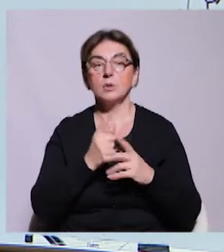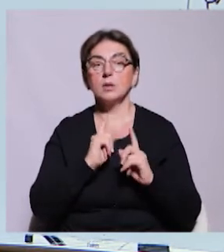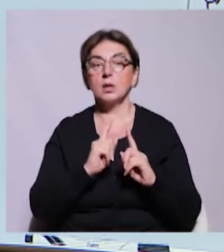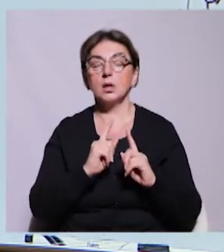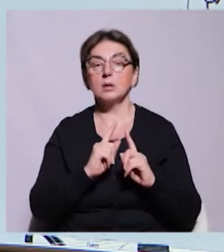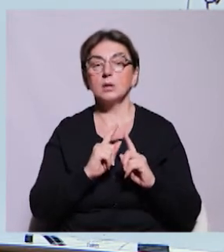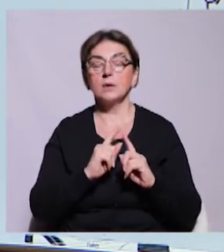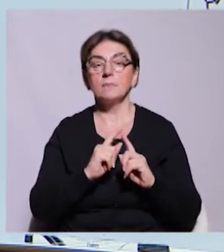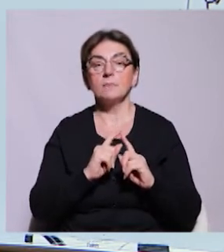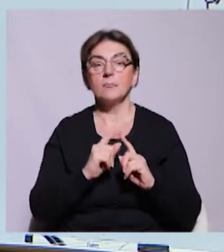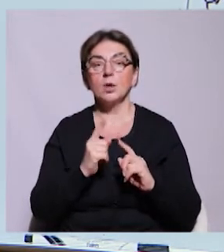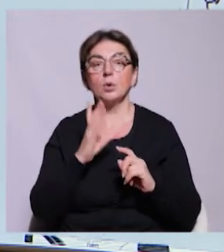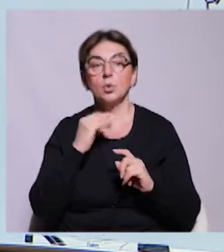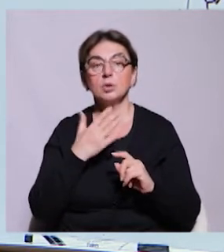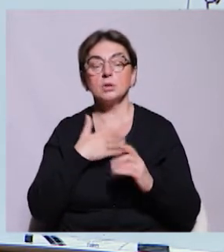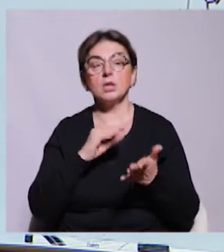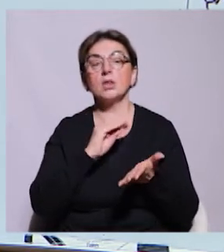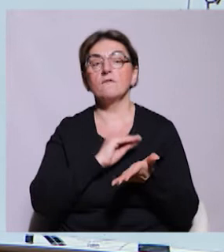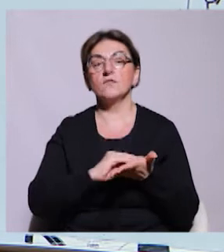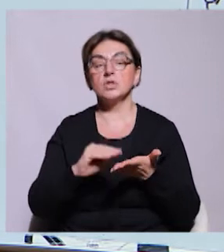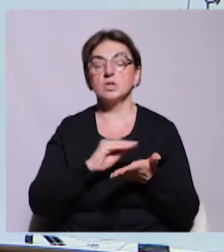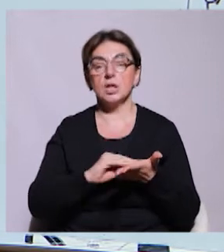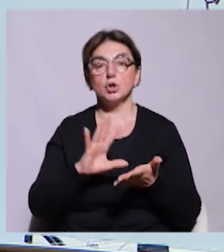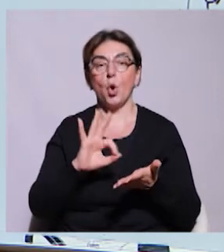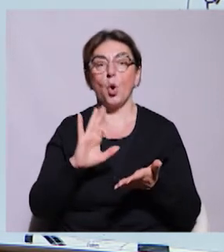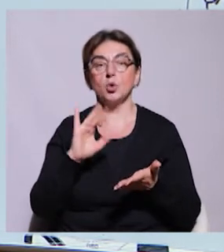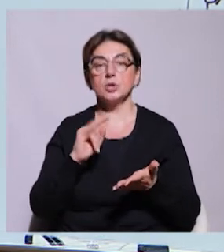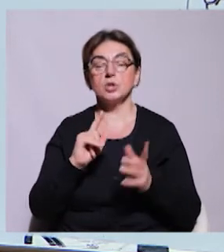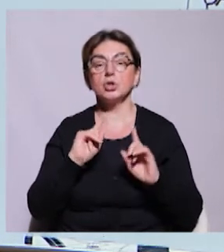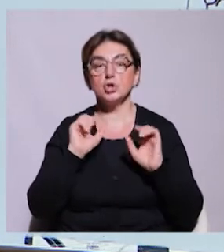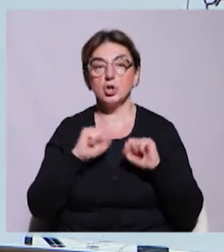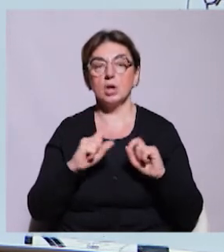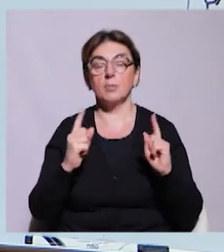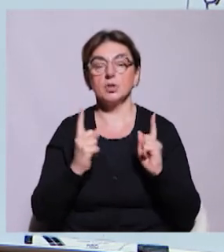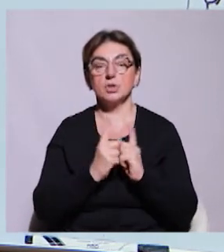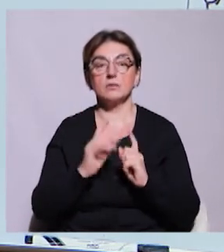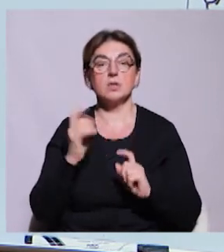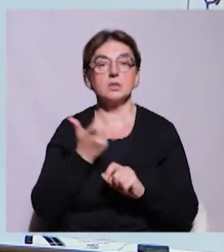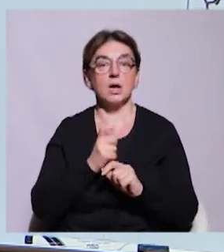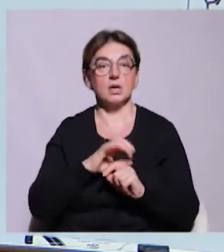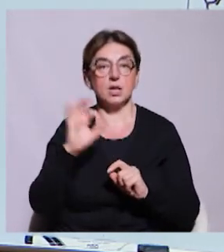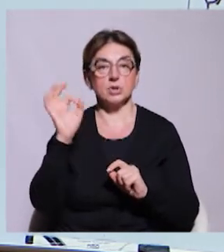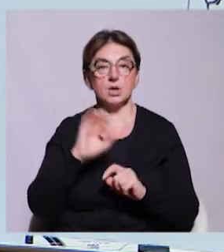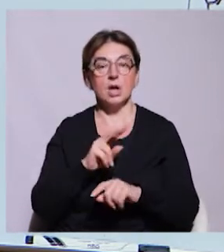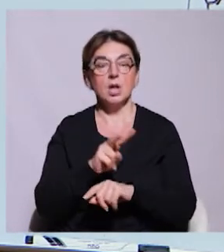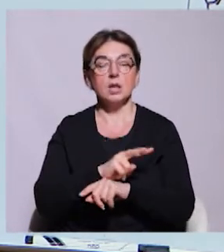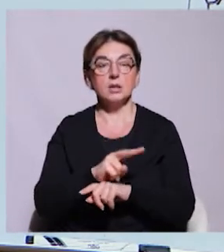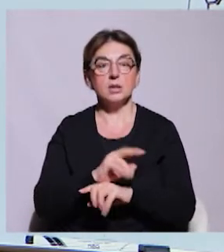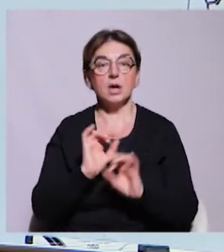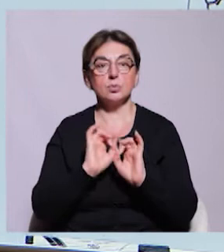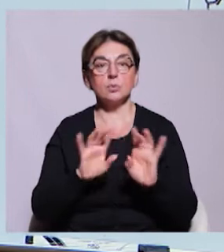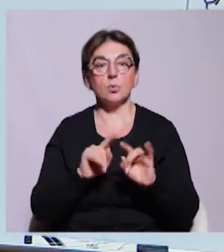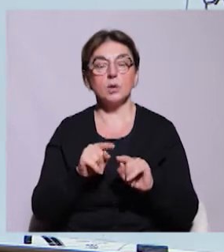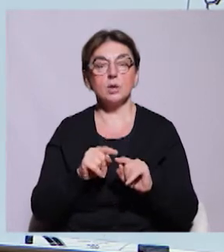იმისათვის, რომ გარკვეული სახის ოქსიდები დაახასიათოთ. როდესაც ჩვენ წერთ ოქსიდს, შეიძლება შეგხვდეს ძალიან ხშირად